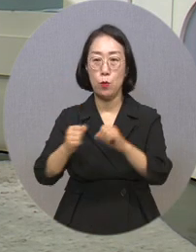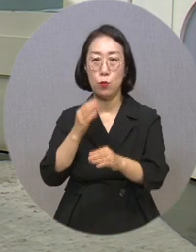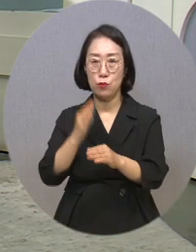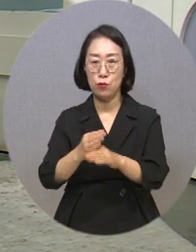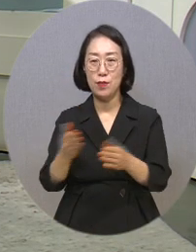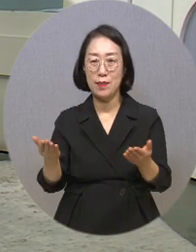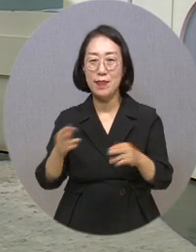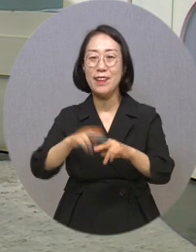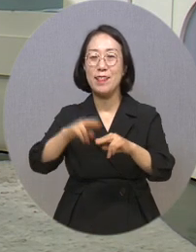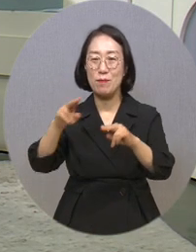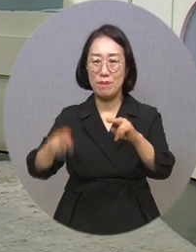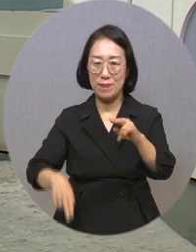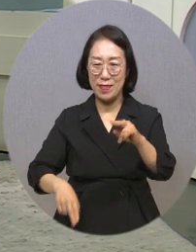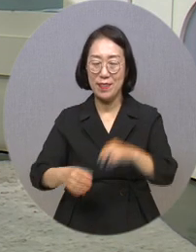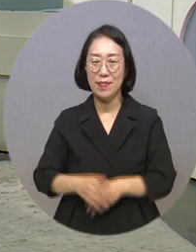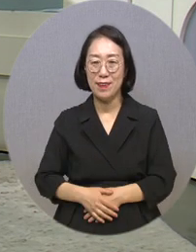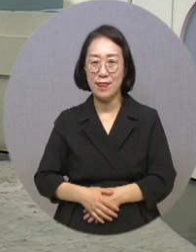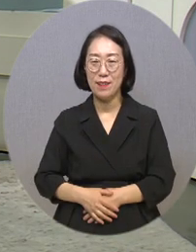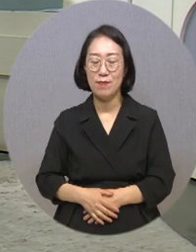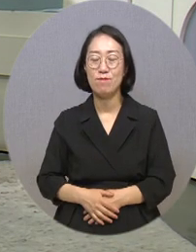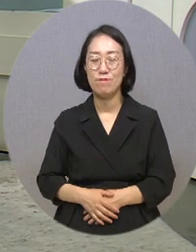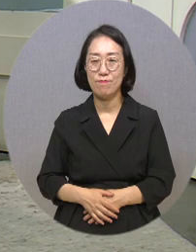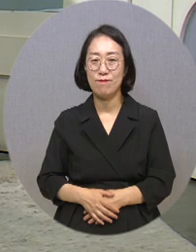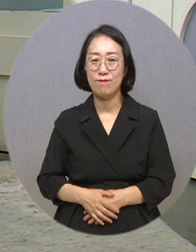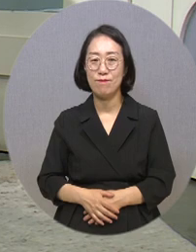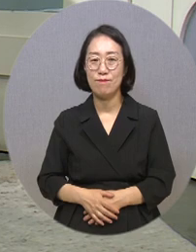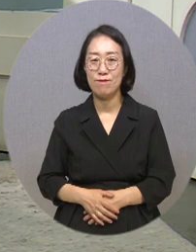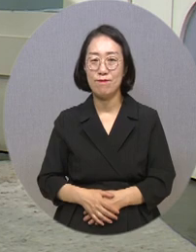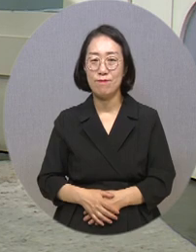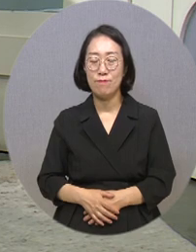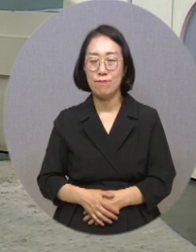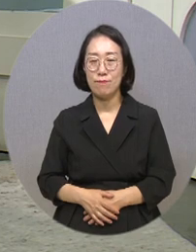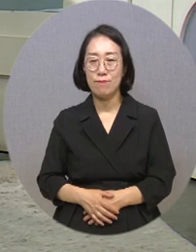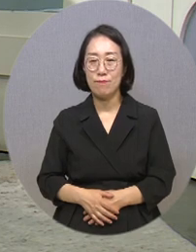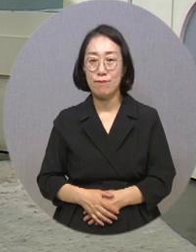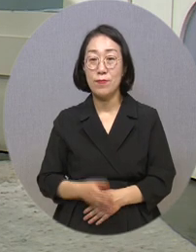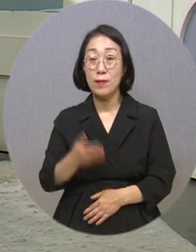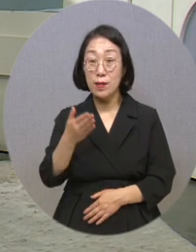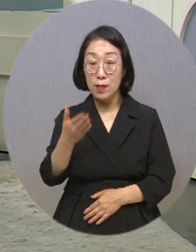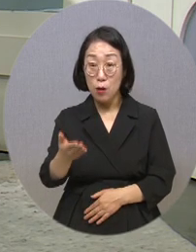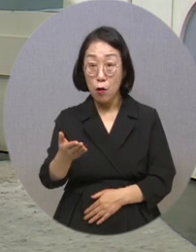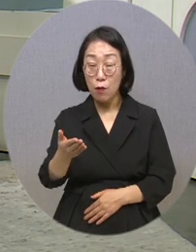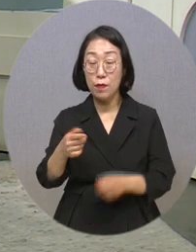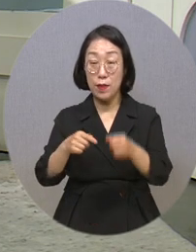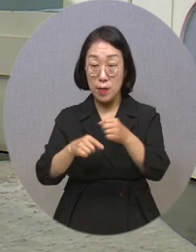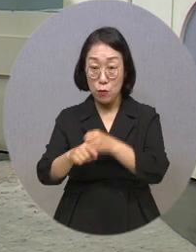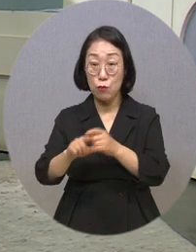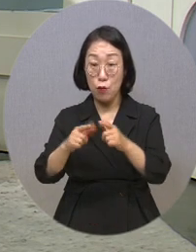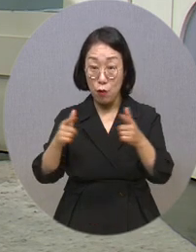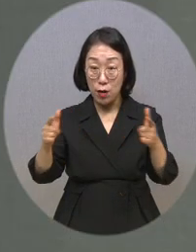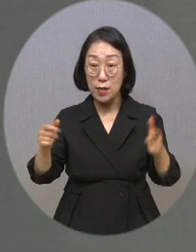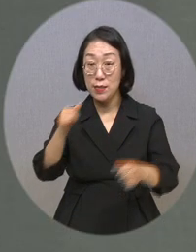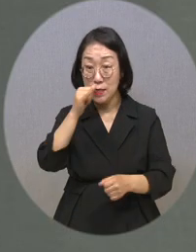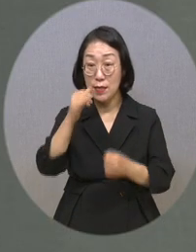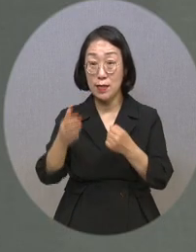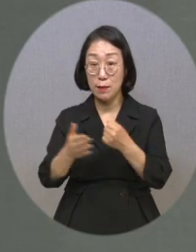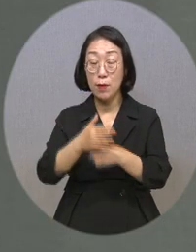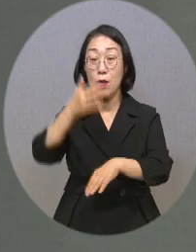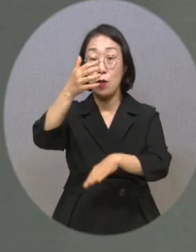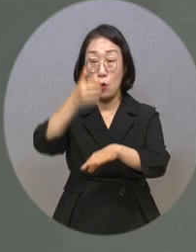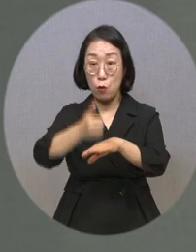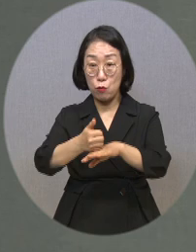정년 퇴직했습니다. 대학병원에 있다가. 그렇겠죠. 네, 예. 아, 이제 그런 연유 계기가 돼서